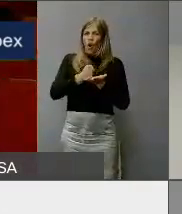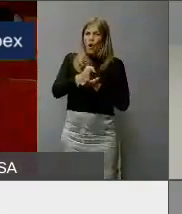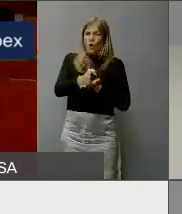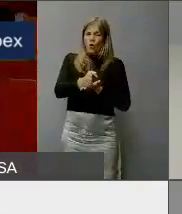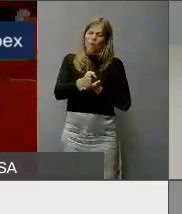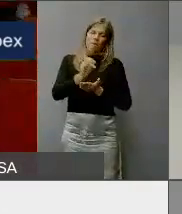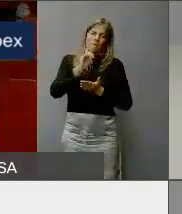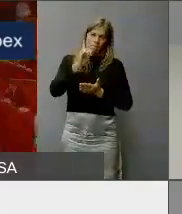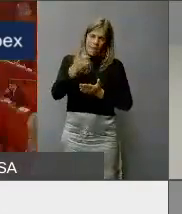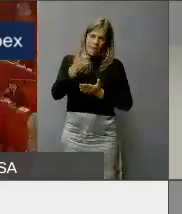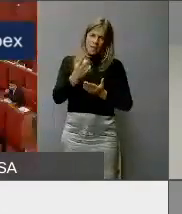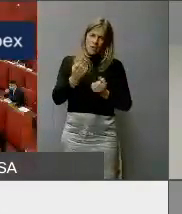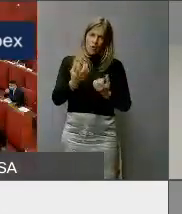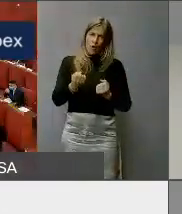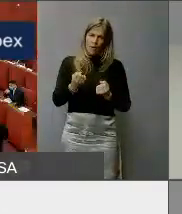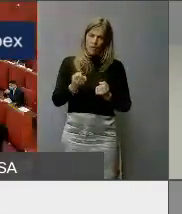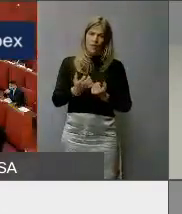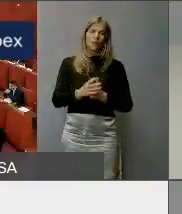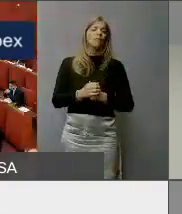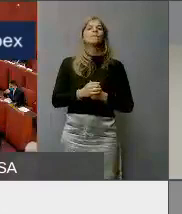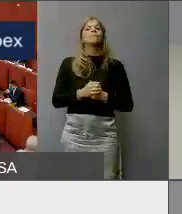grazie consigliera fontana